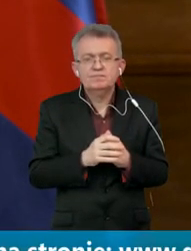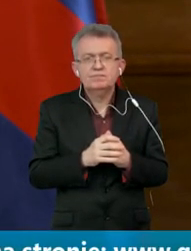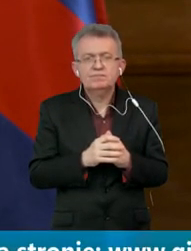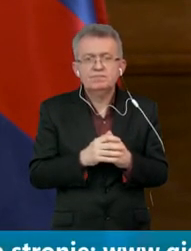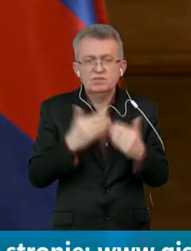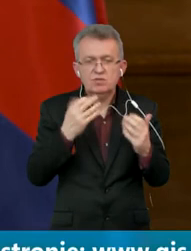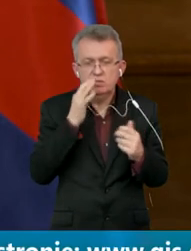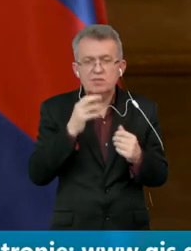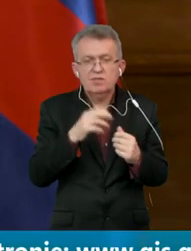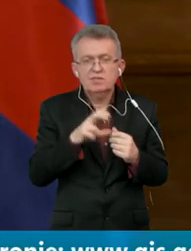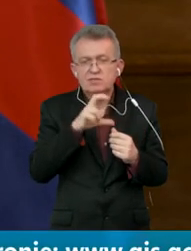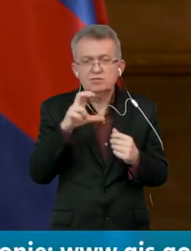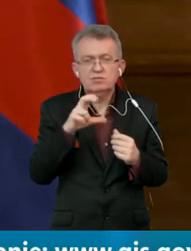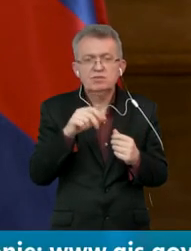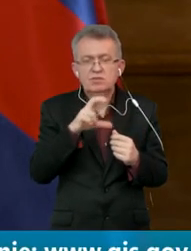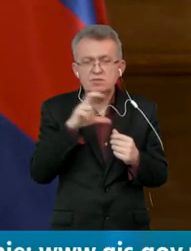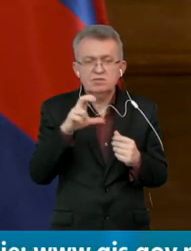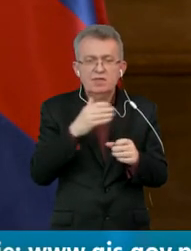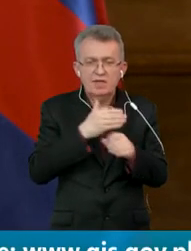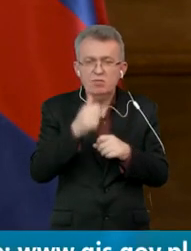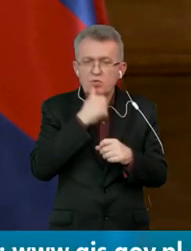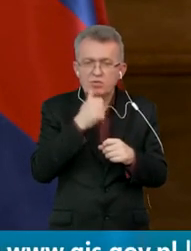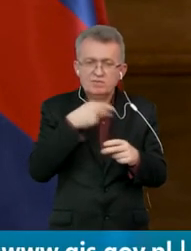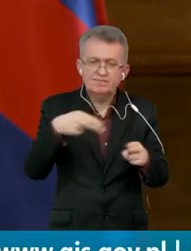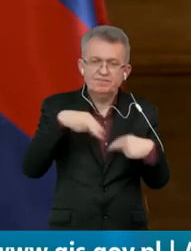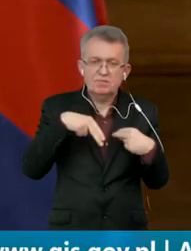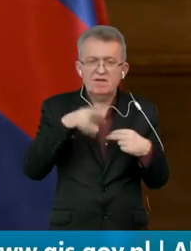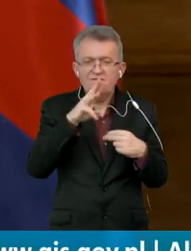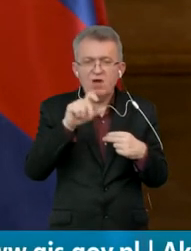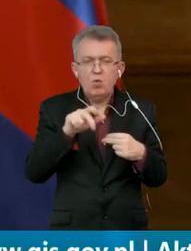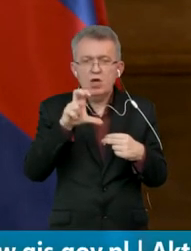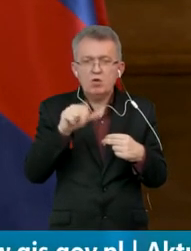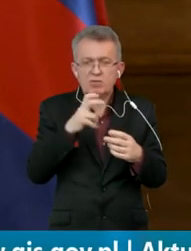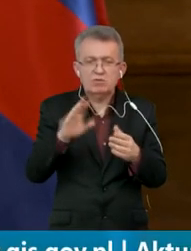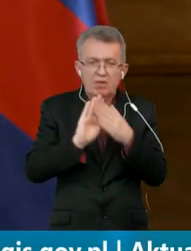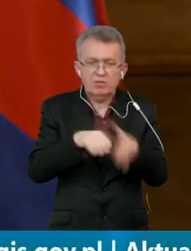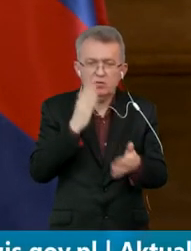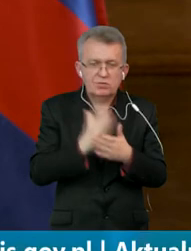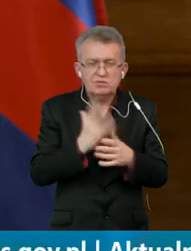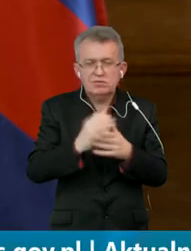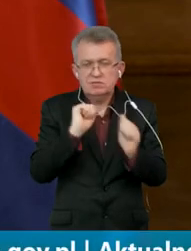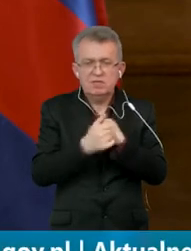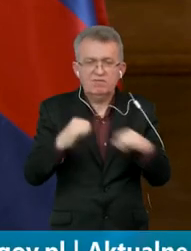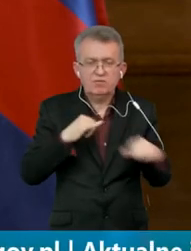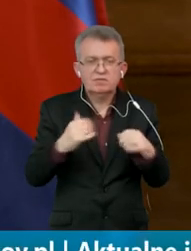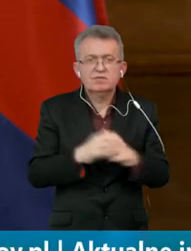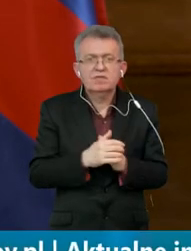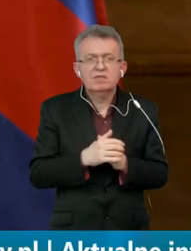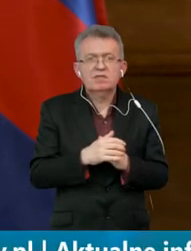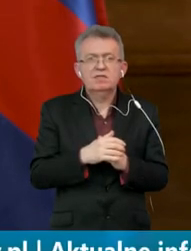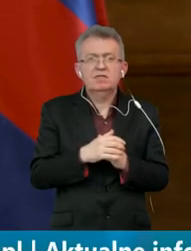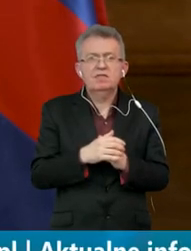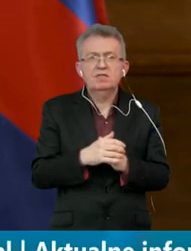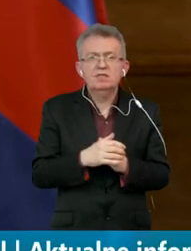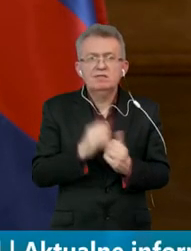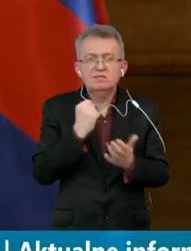Dzień dobry. Panie Prezydencie, czy nadal próbujecie odzyskać teren przy Wałach Chrobrego, czy już odpuściliście i czekacie na zmianę władz? Panie Krzysztofie, sprawa